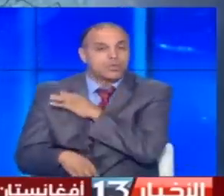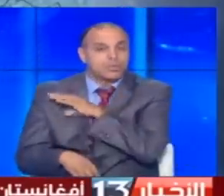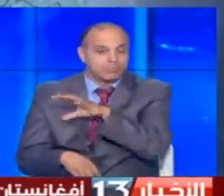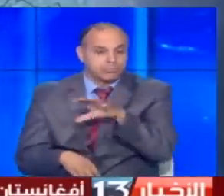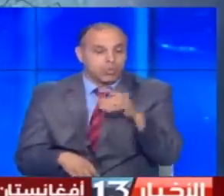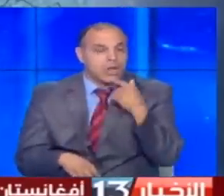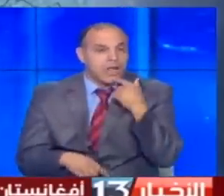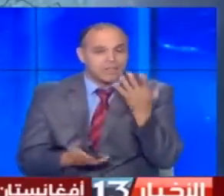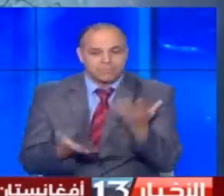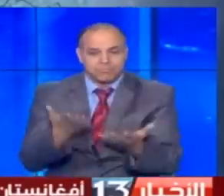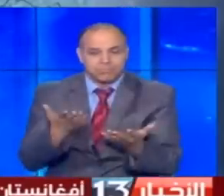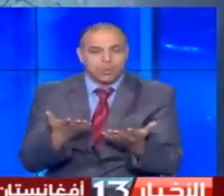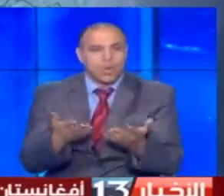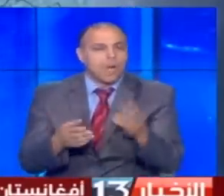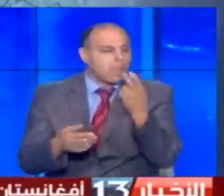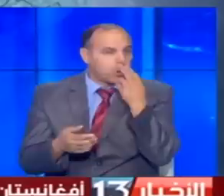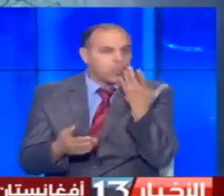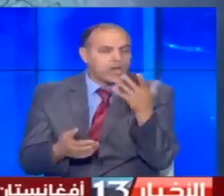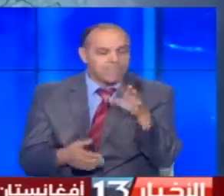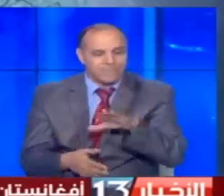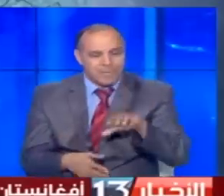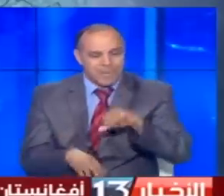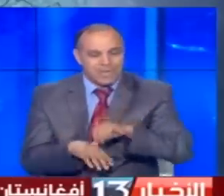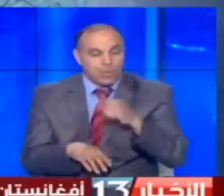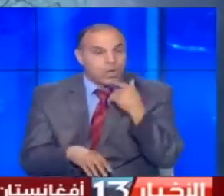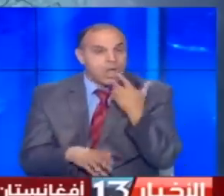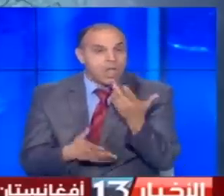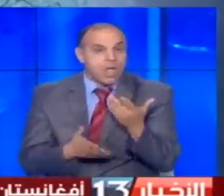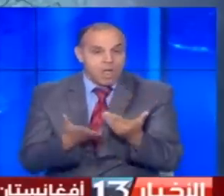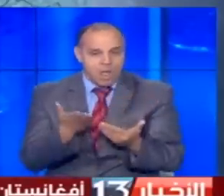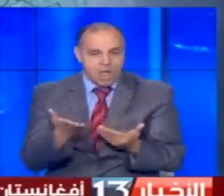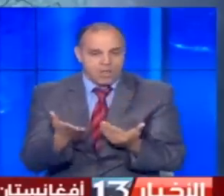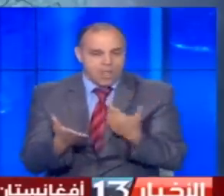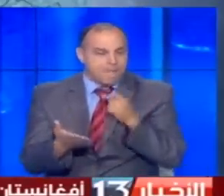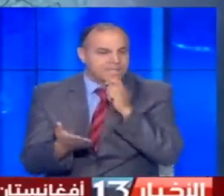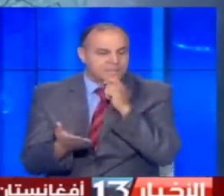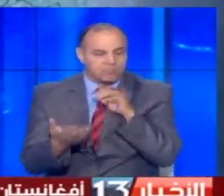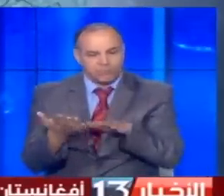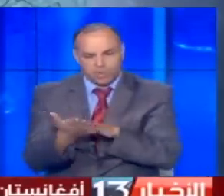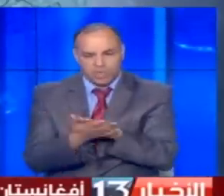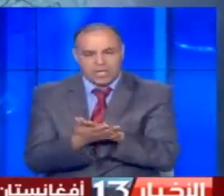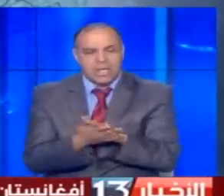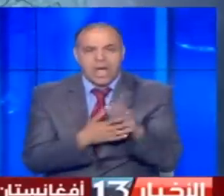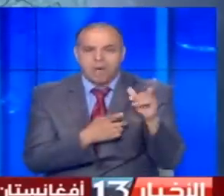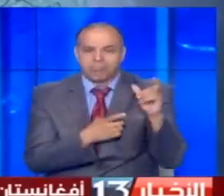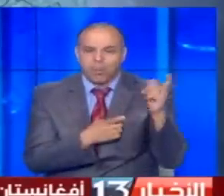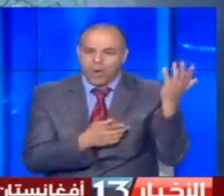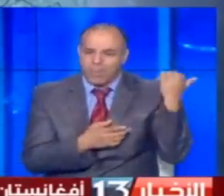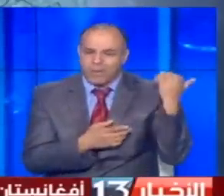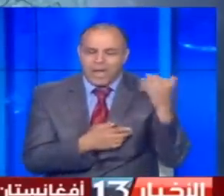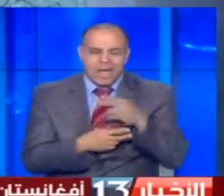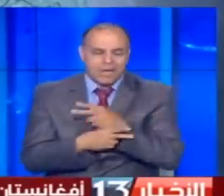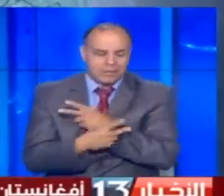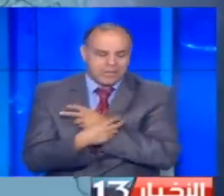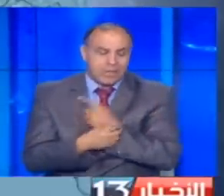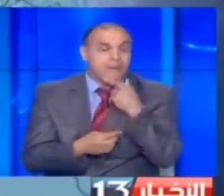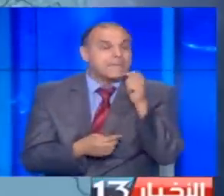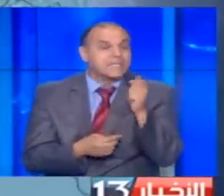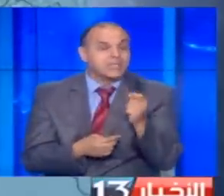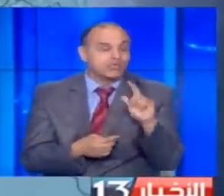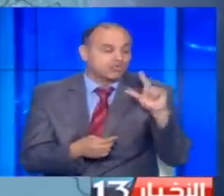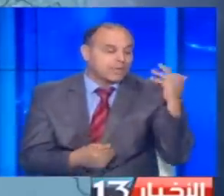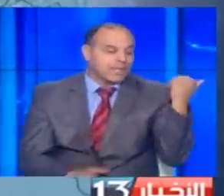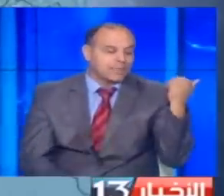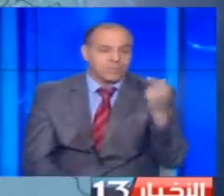لتقييم الوضع الامني في المدينه المدينه التي ما تزال تعاني مخلفات اجتياح مقاتلي حركه طالبان الشهر